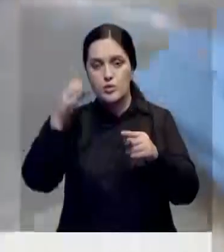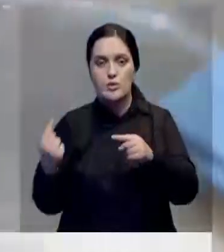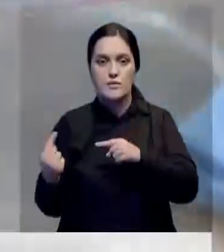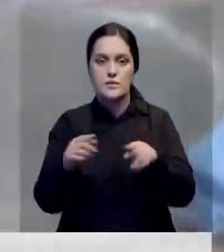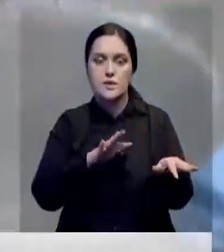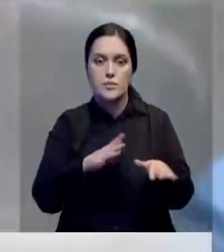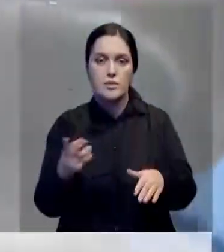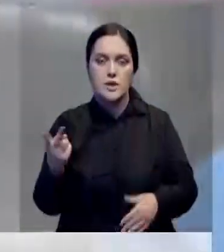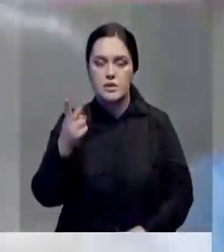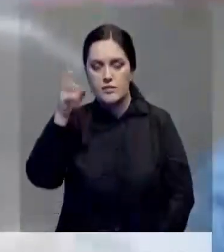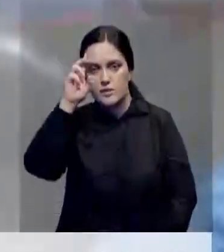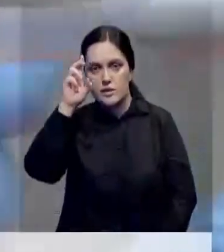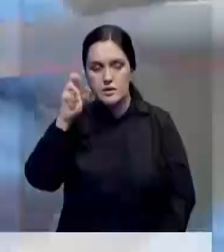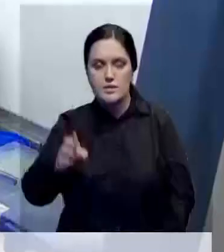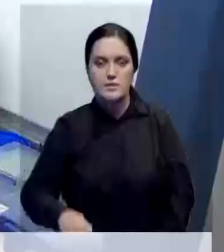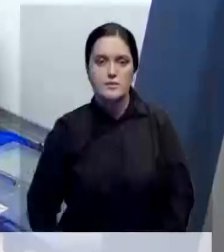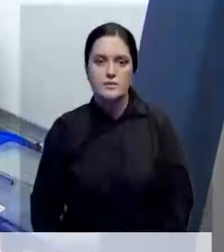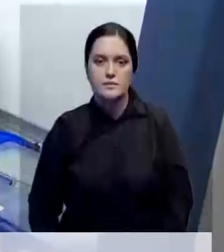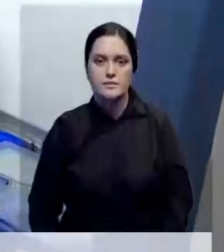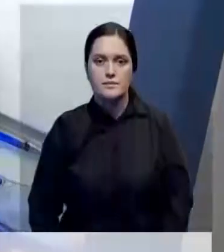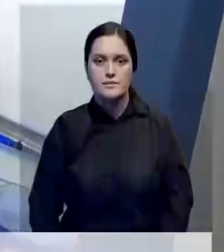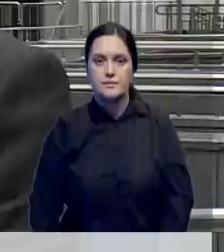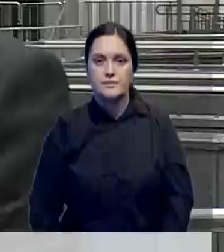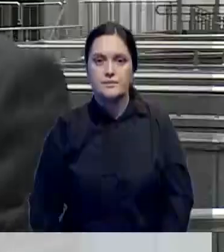в культурно-гуманитарном взаимодействии двух стран.